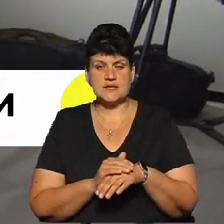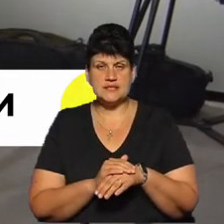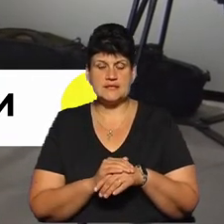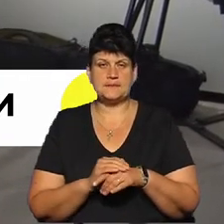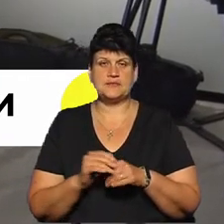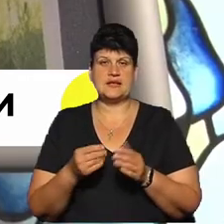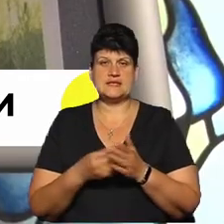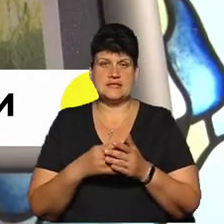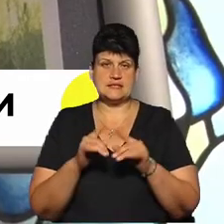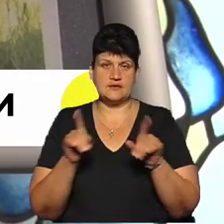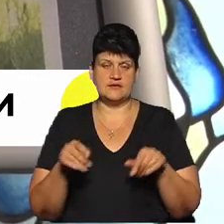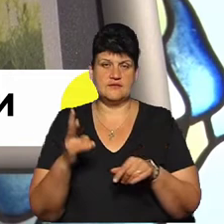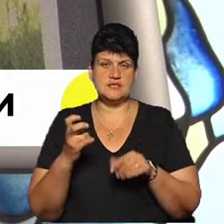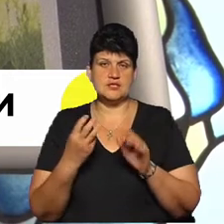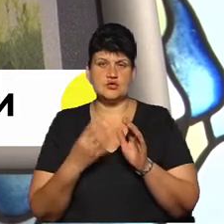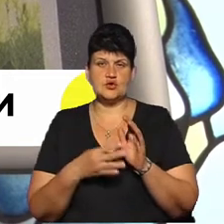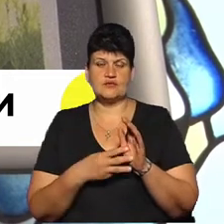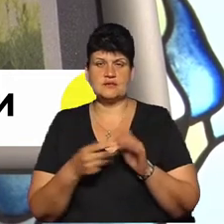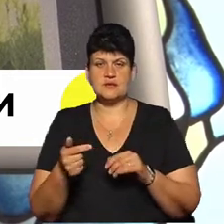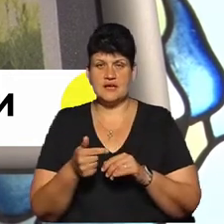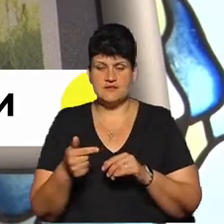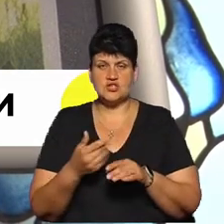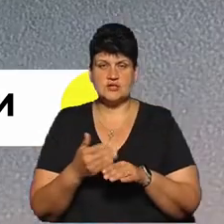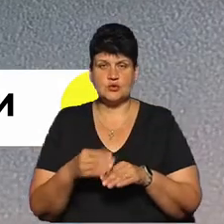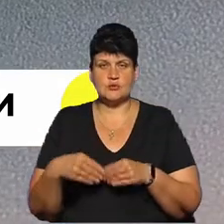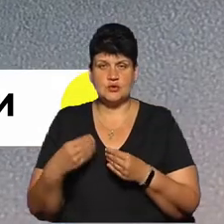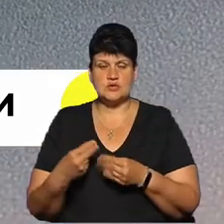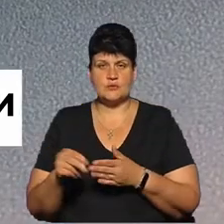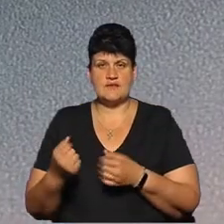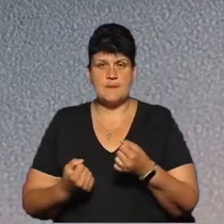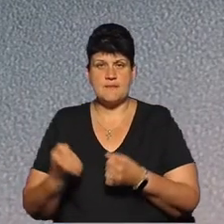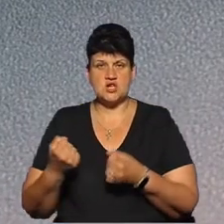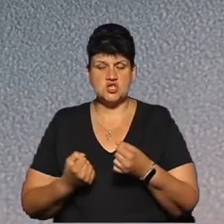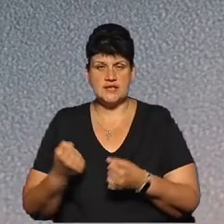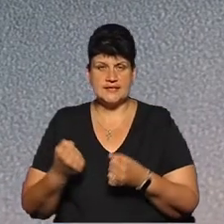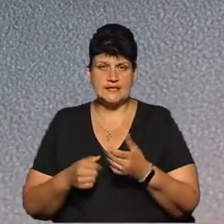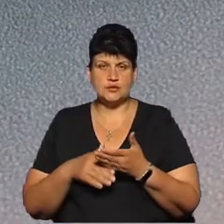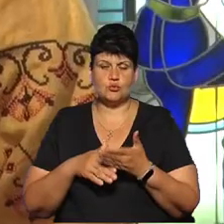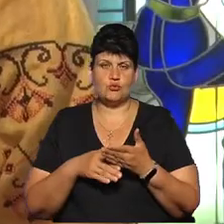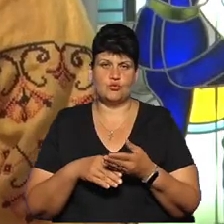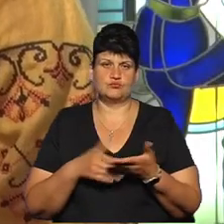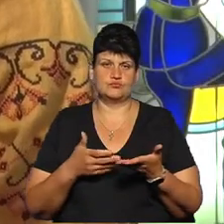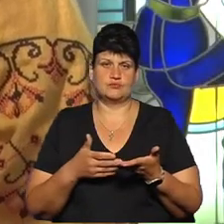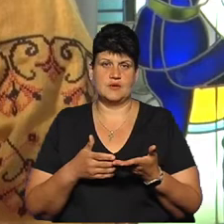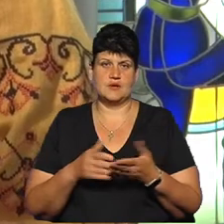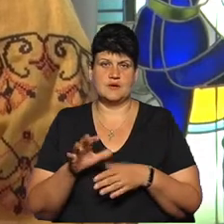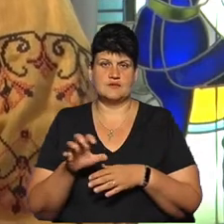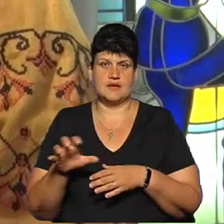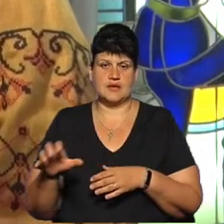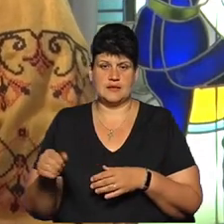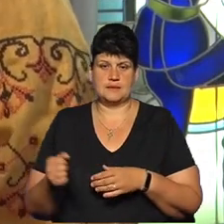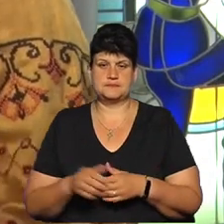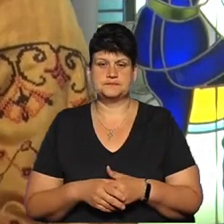гривень. 64 з них передадуть на закупівлю машини для розмінування та на допомогу притулкам для тварин. Марка має